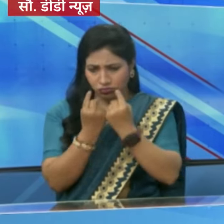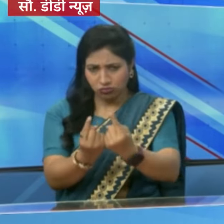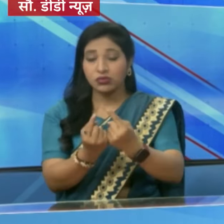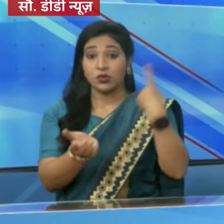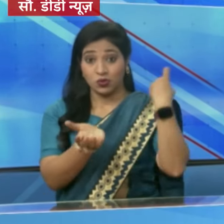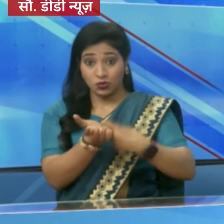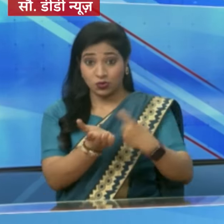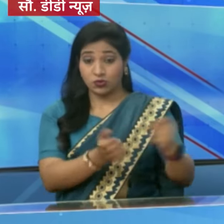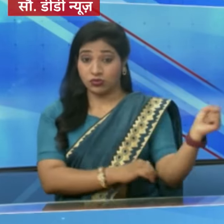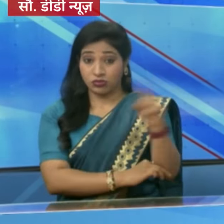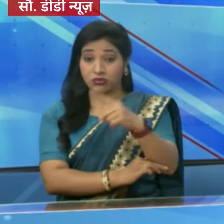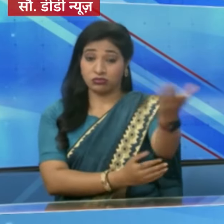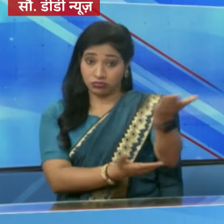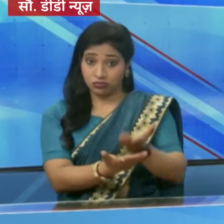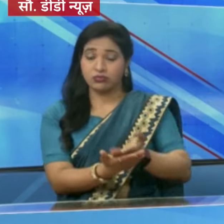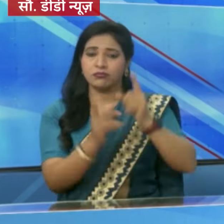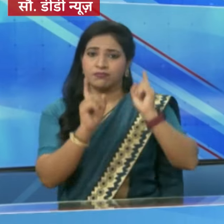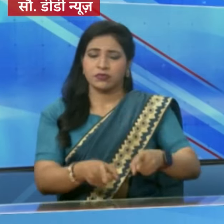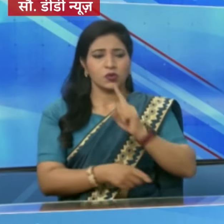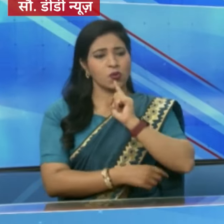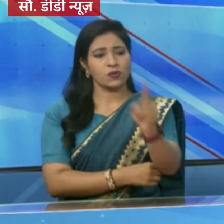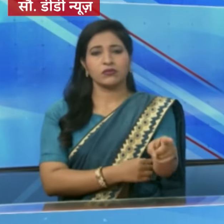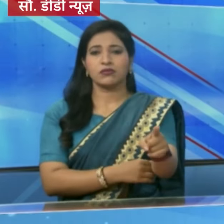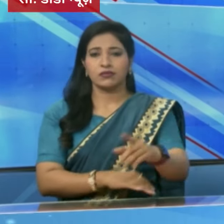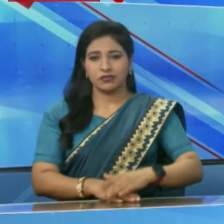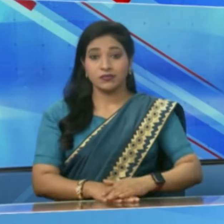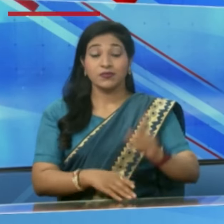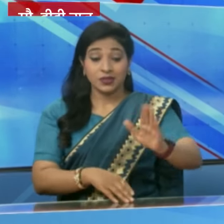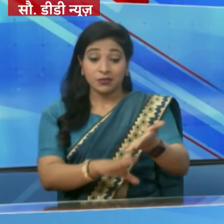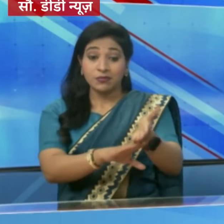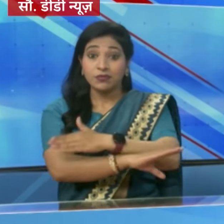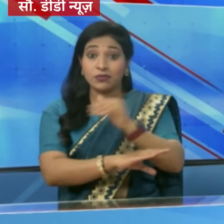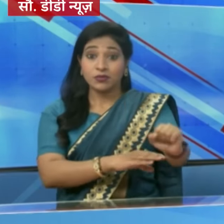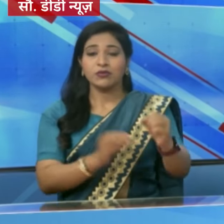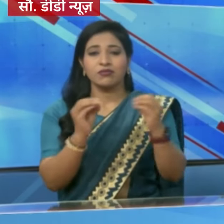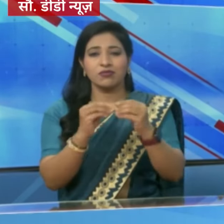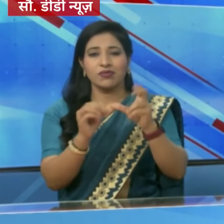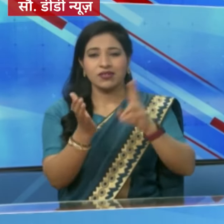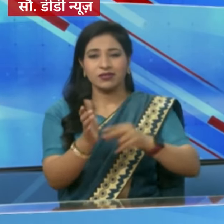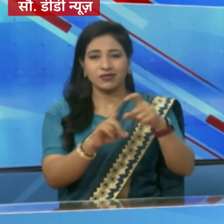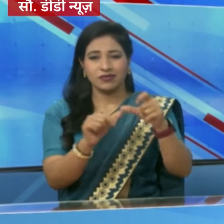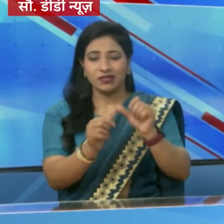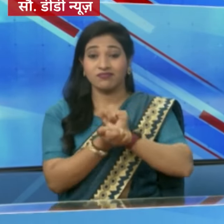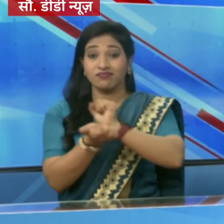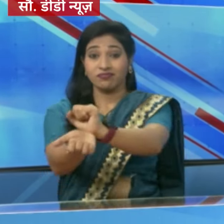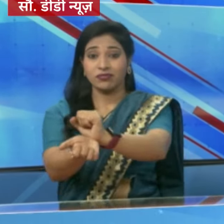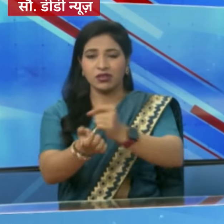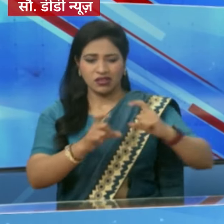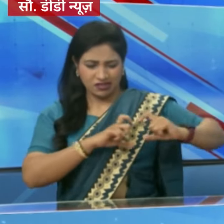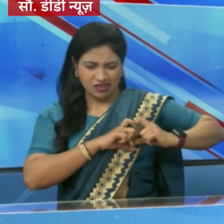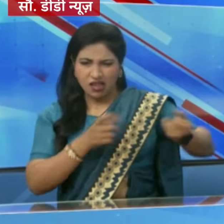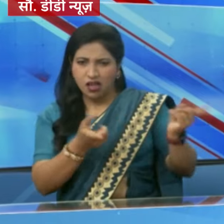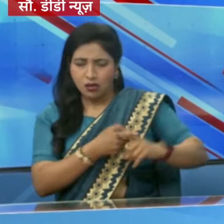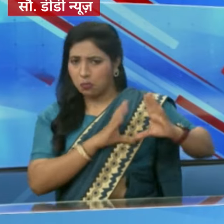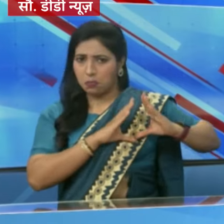रिपोर्ट एक महीने में देने का आदेश दिया गया है इससे पहले बांदा जेल में बंद दिल का दौरा पड़ने की